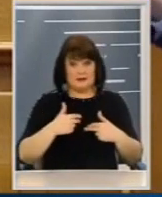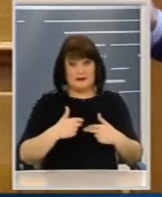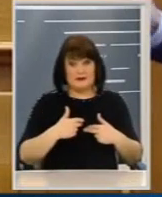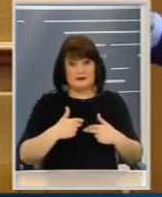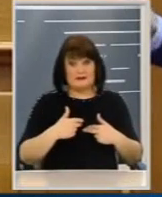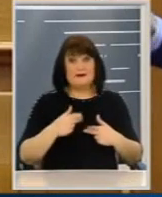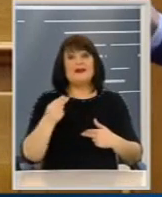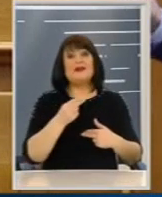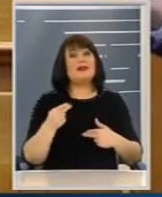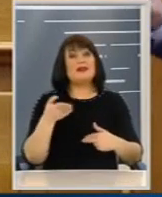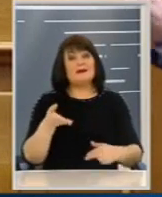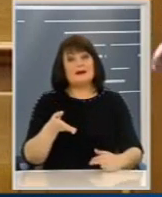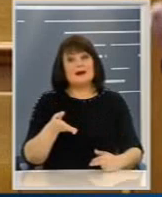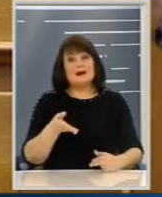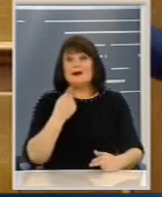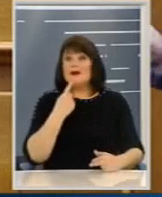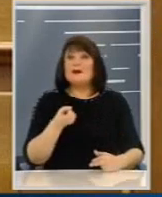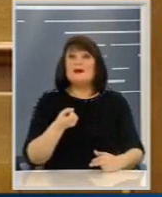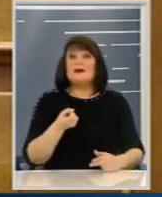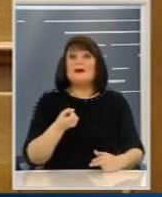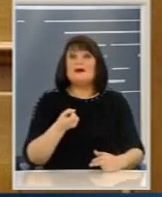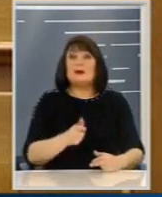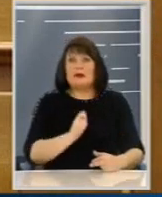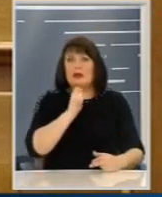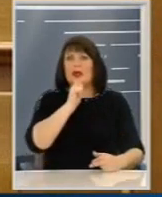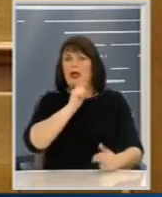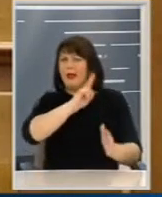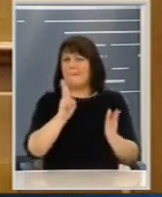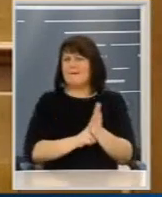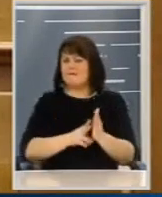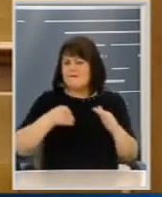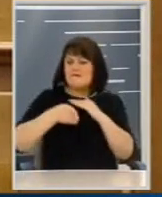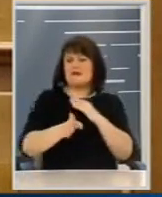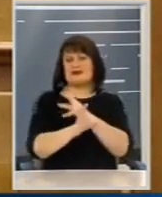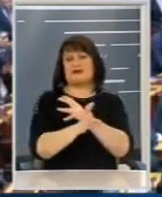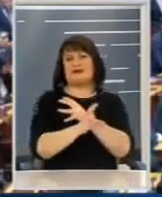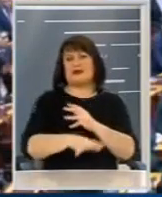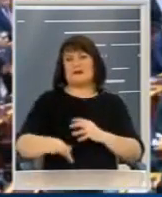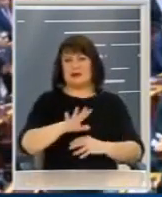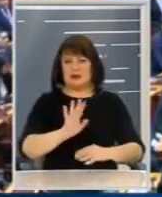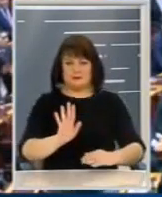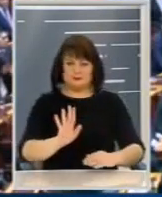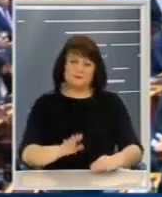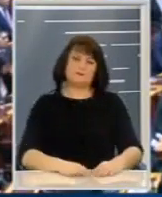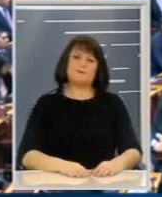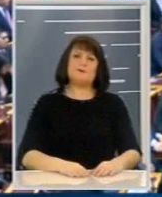ακόμα και στο ζήτημα αυτό που ονομάζουν κάποιοι άβατο των Εξαρχείων. Συνεχίζω με τα στοιχεία.